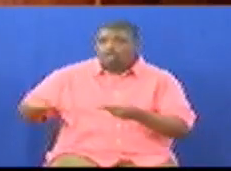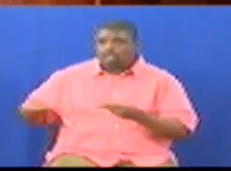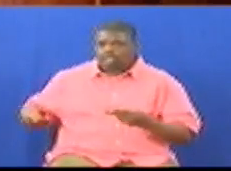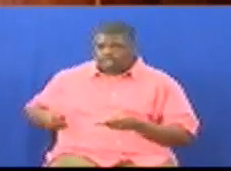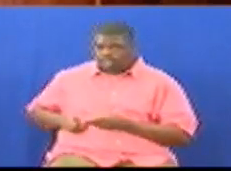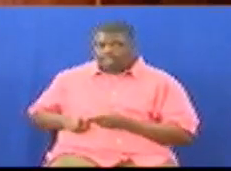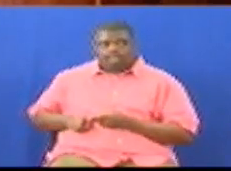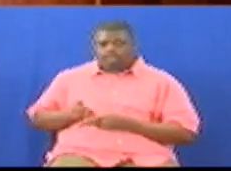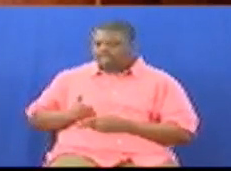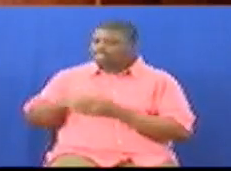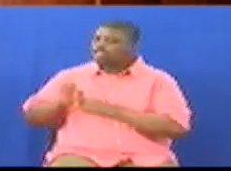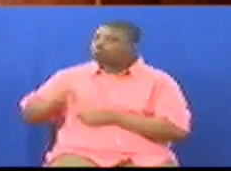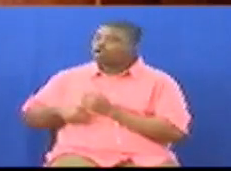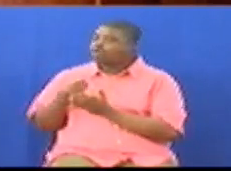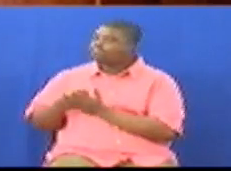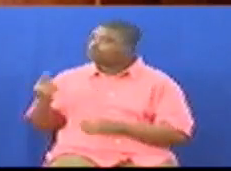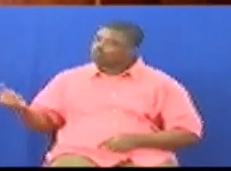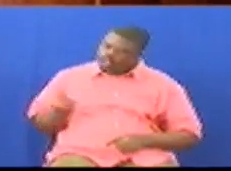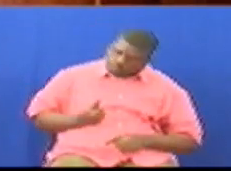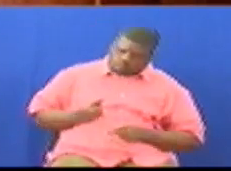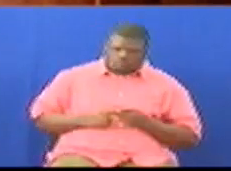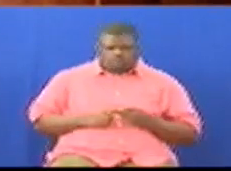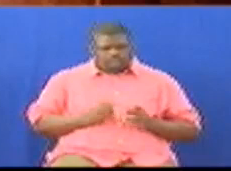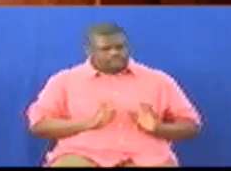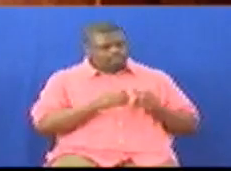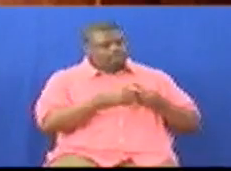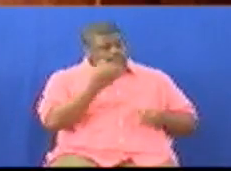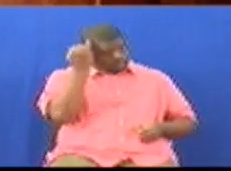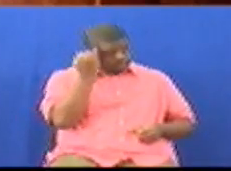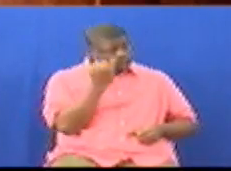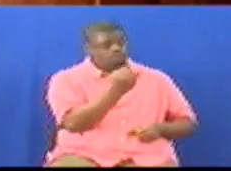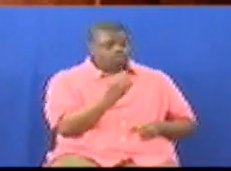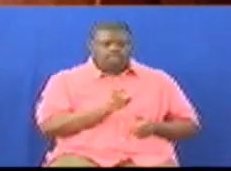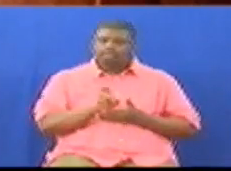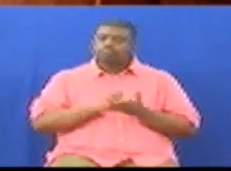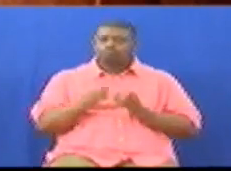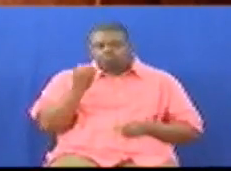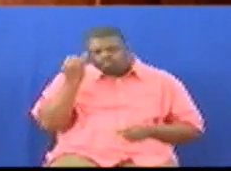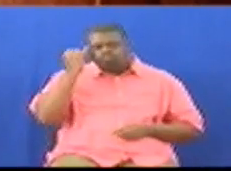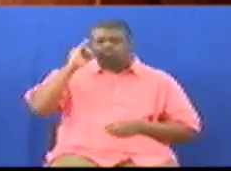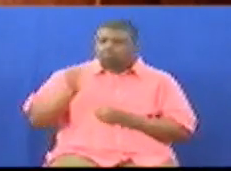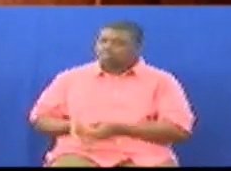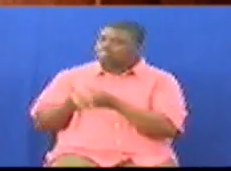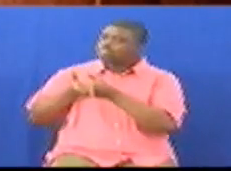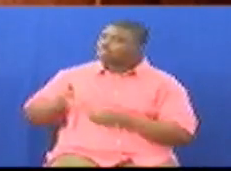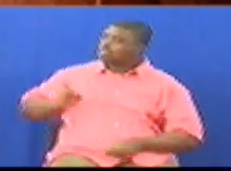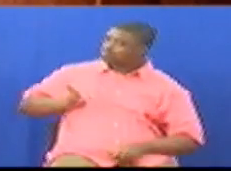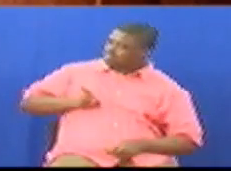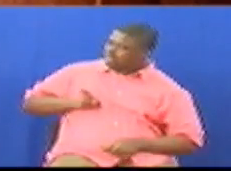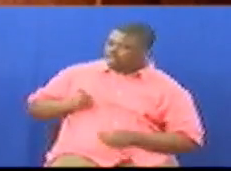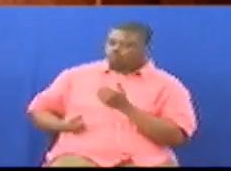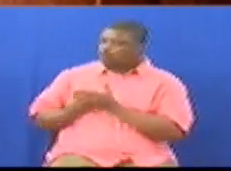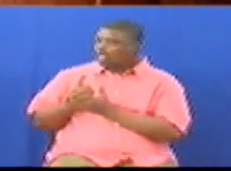43,350 katika mwaka wa fedha ujao. Kamati inashauri halmashauri nyingine nchini kubuni namna ya kuwasaidia watoto wa kike kutoka familia